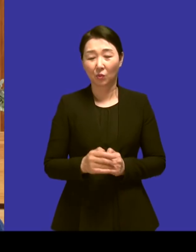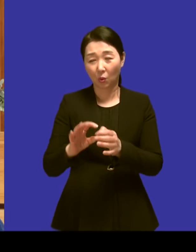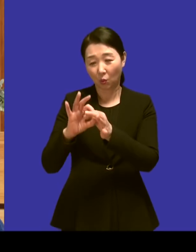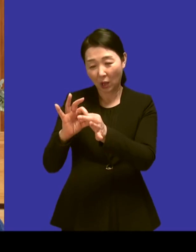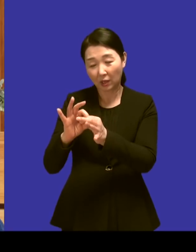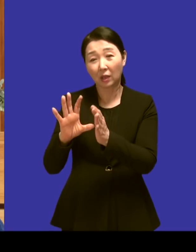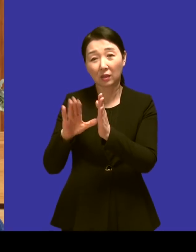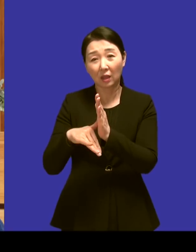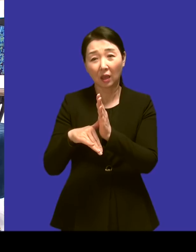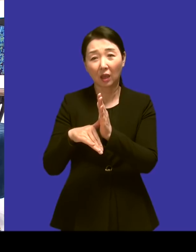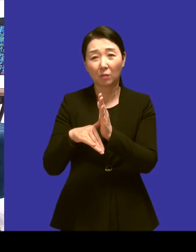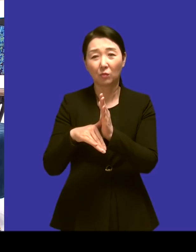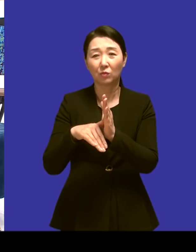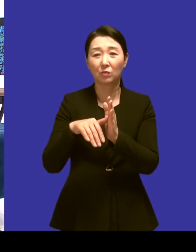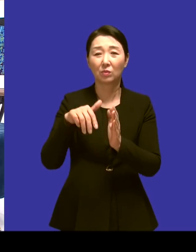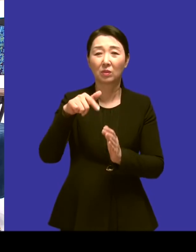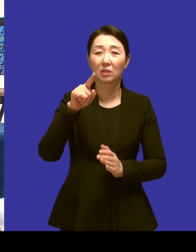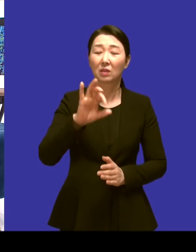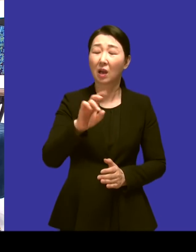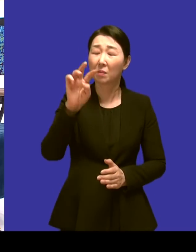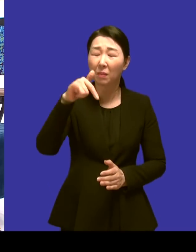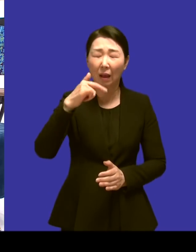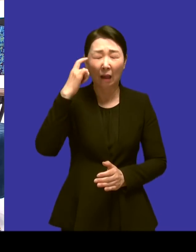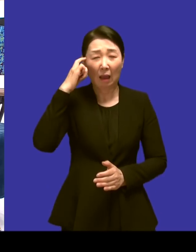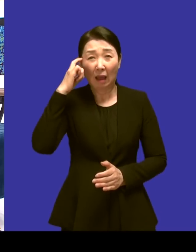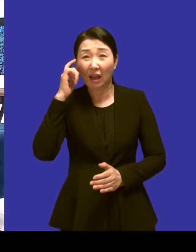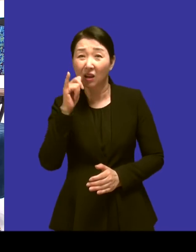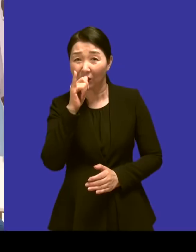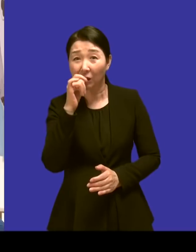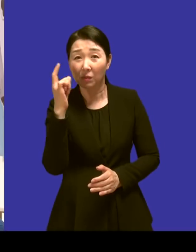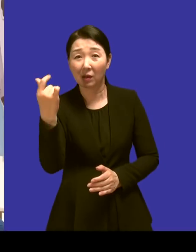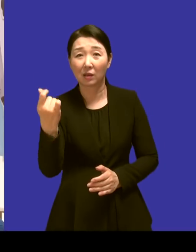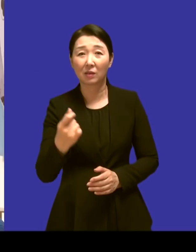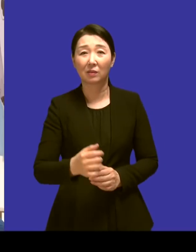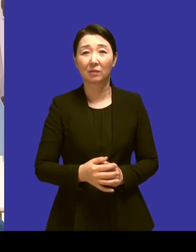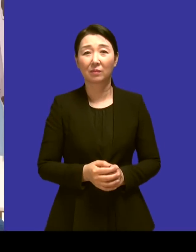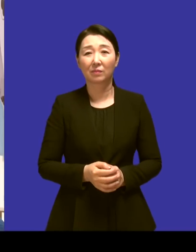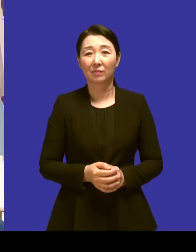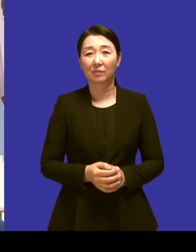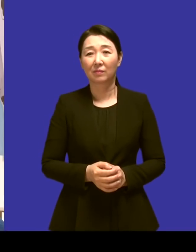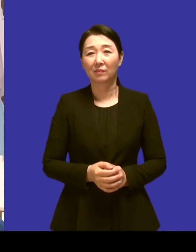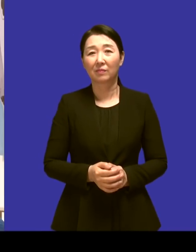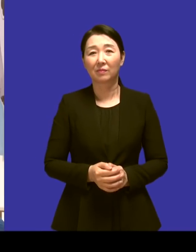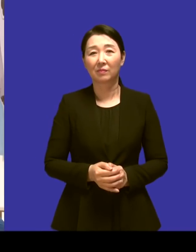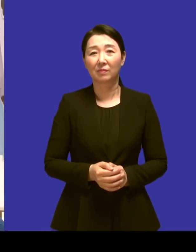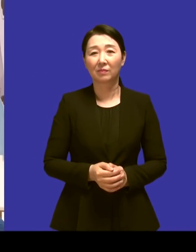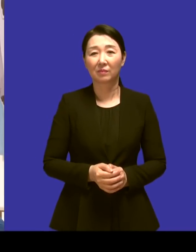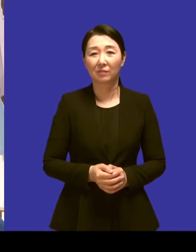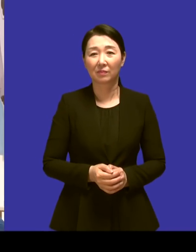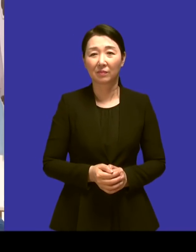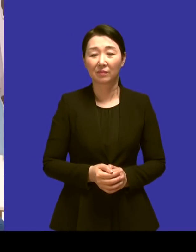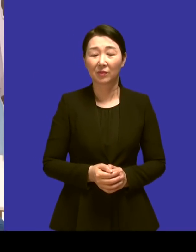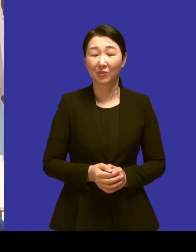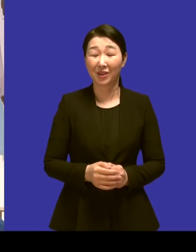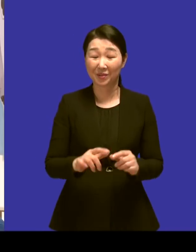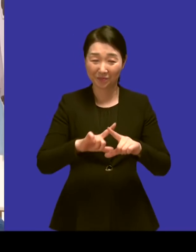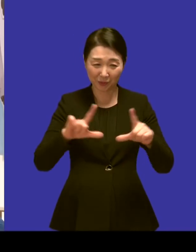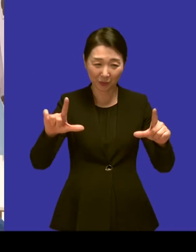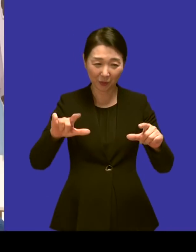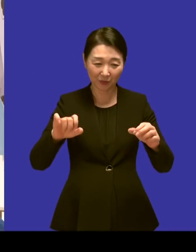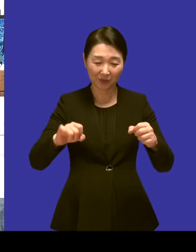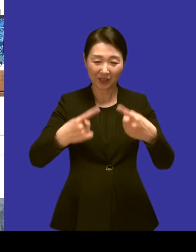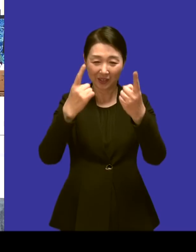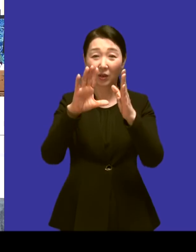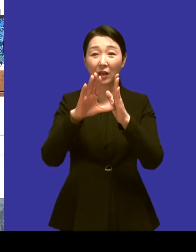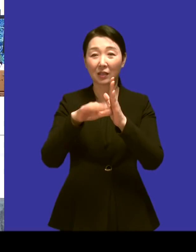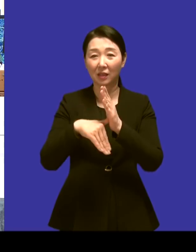게 있지 않았을까 맞아, 싶어요. 맞아. 네, 좀 많이 심했죠. 그죠? 네, 심했죠. 어. 보통 그 설날이나 이렇게 예. 명절 때 이렇게 연락들